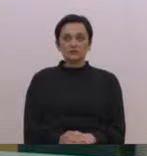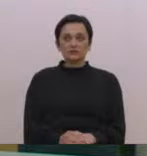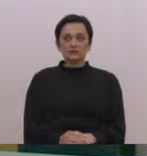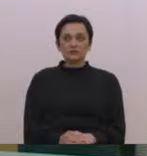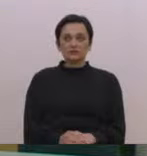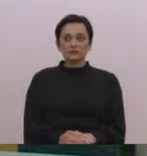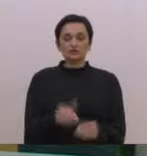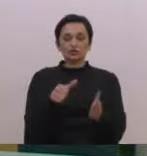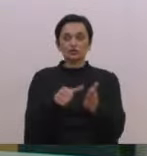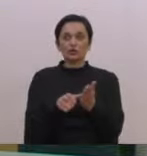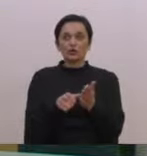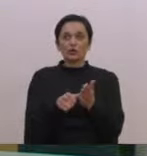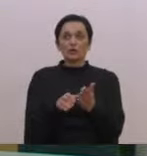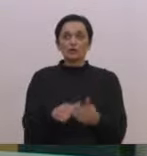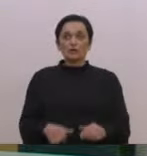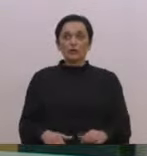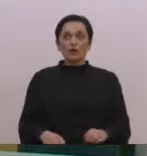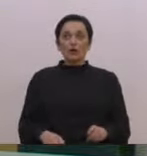Chautet.